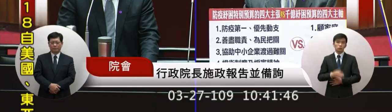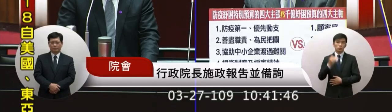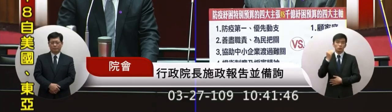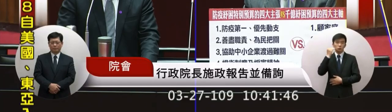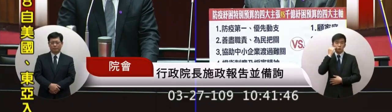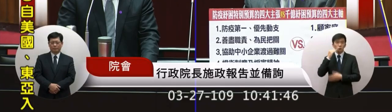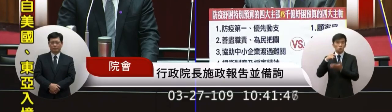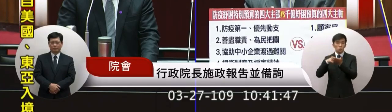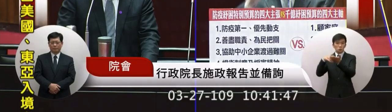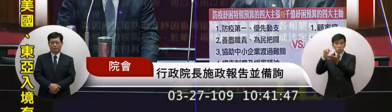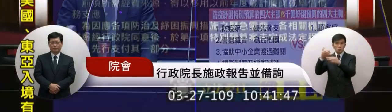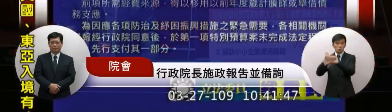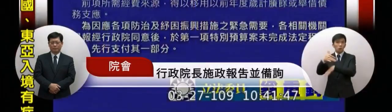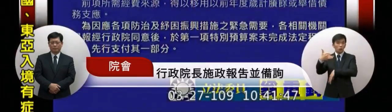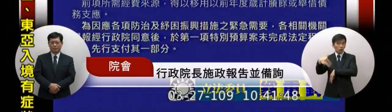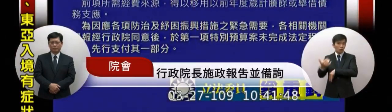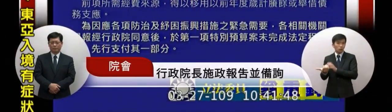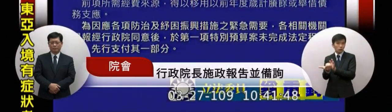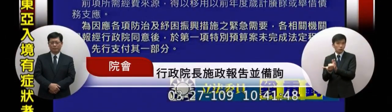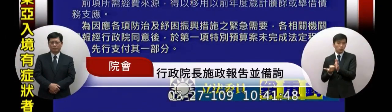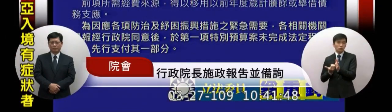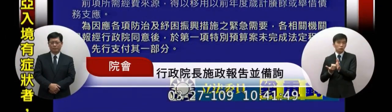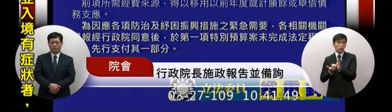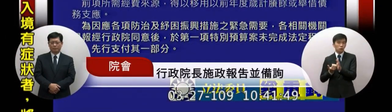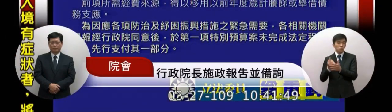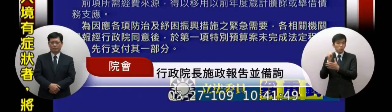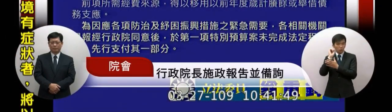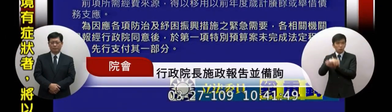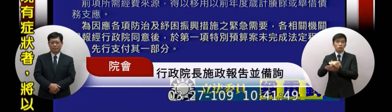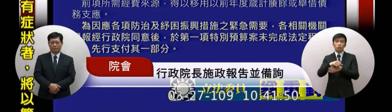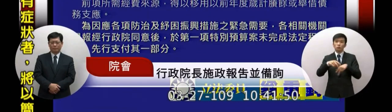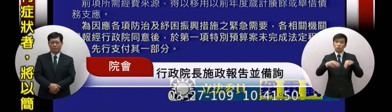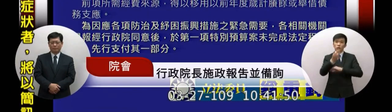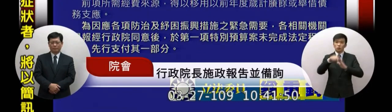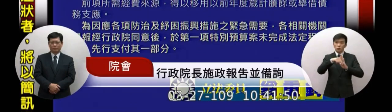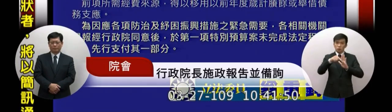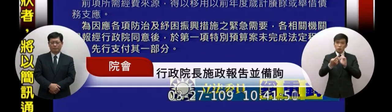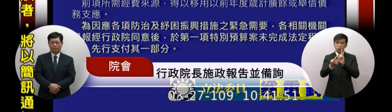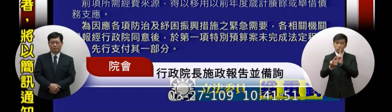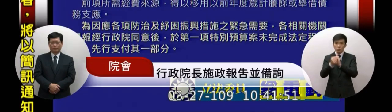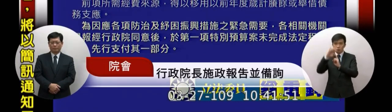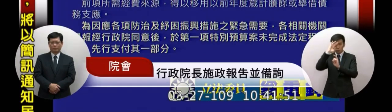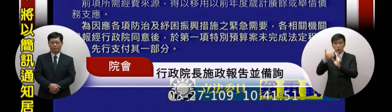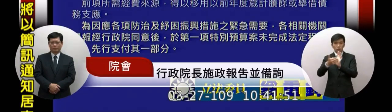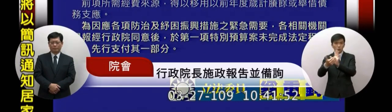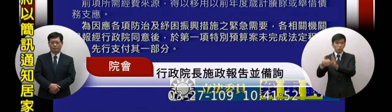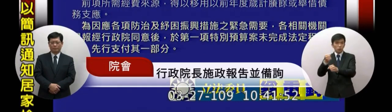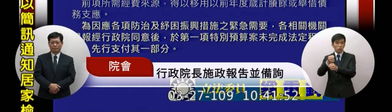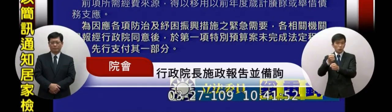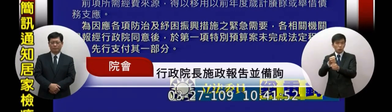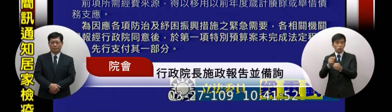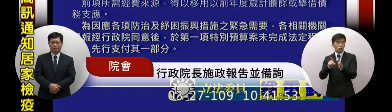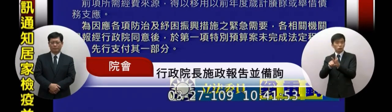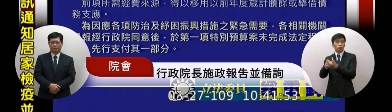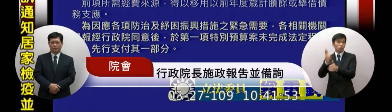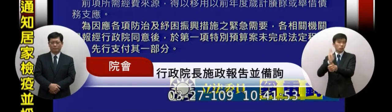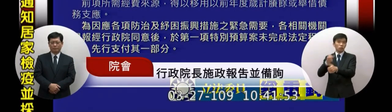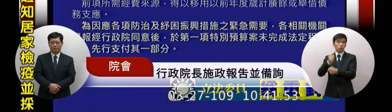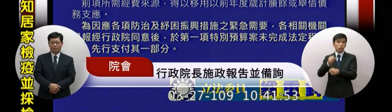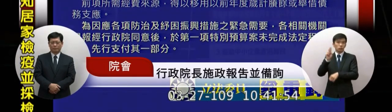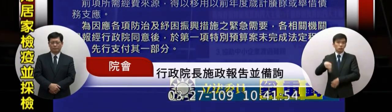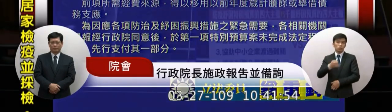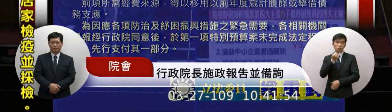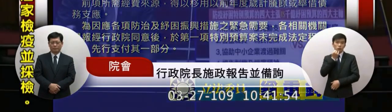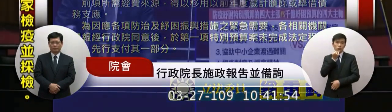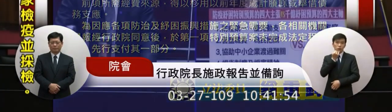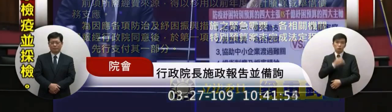通过进程，是同意你行政院长对防疫工作会使直接核准的。我想